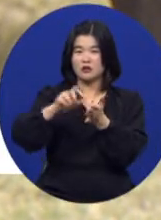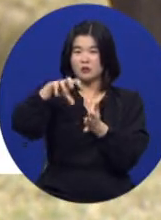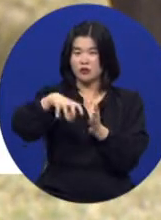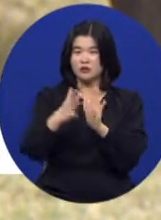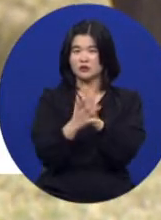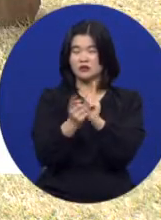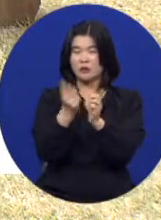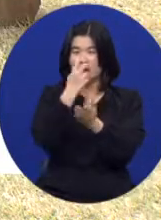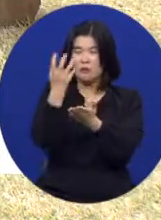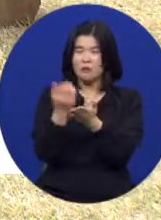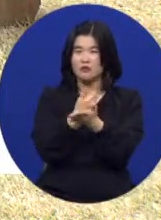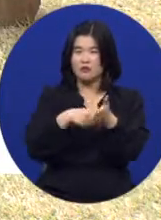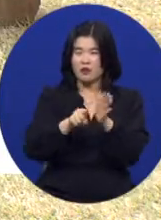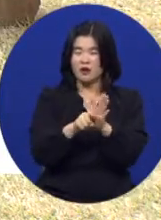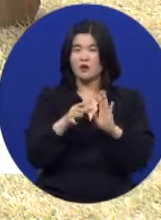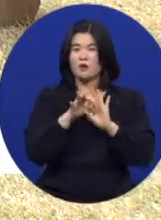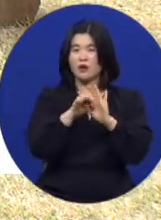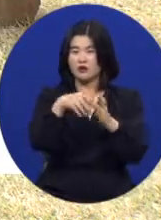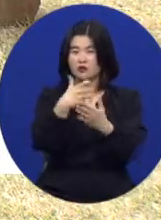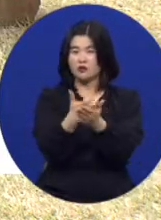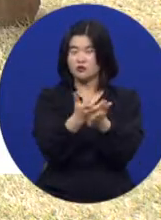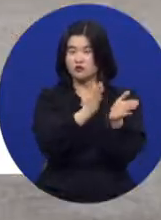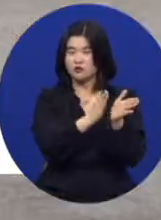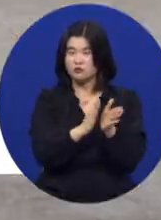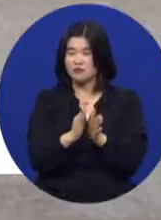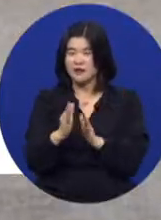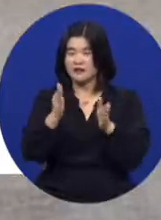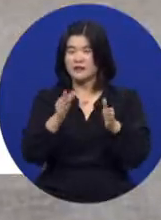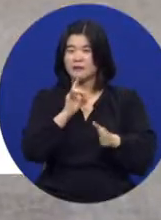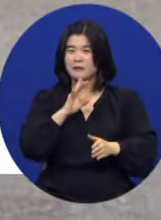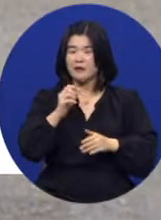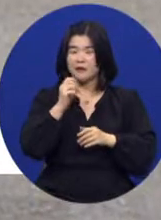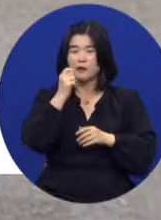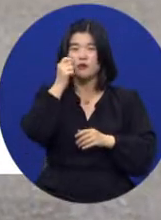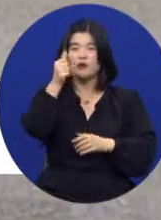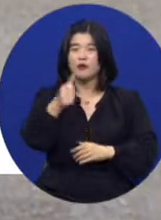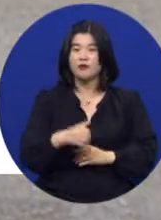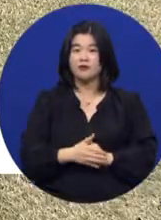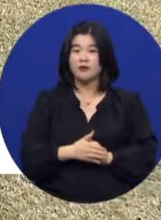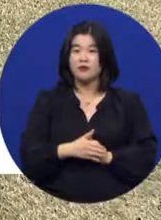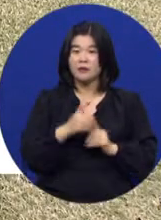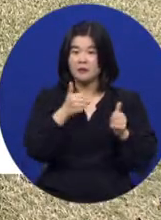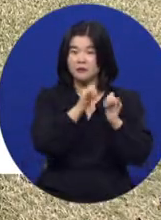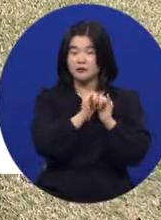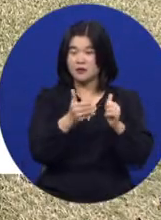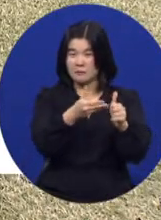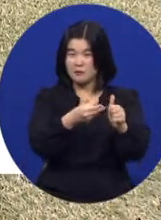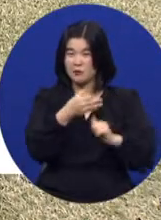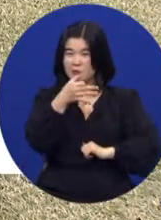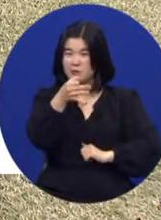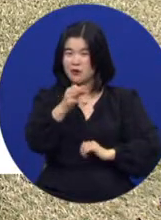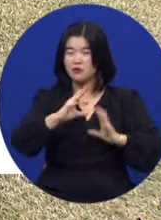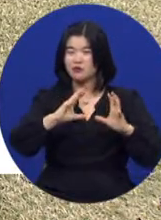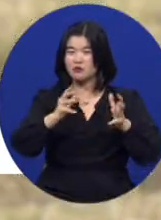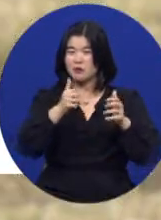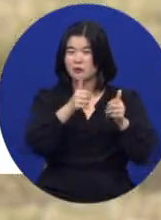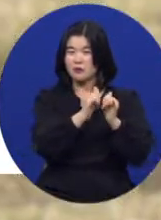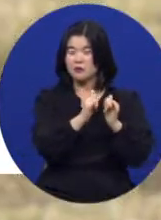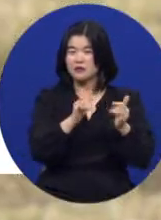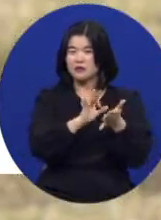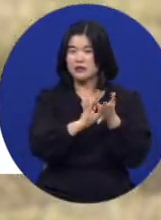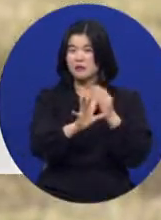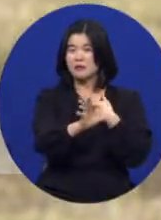직접 확보하기 위해 관련 서류들을 챙기는 데 걸린 기간만 5개월. 변호사 선임 비용도 국선 변호인을